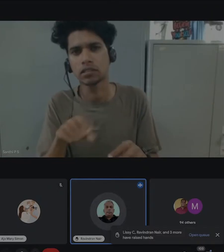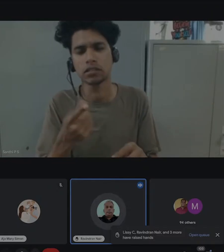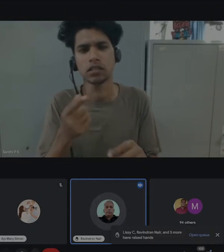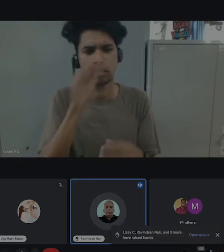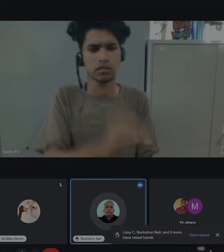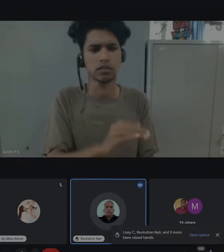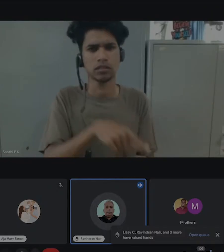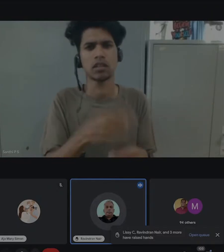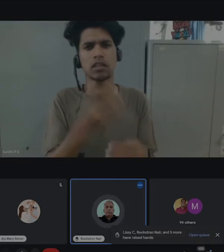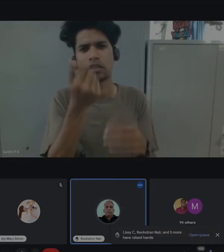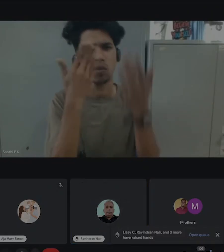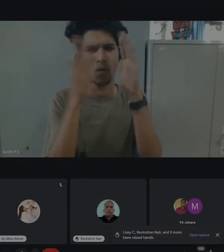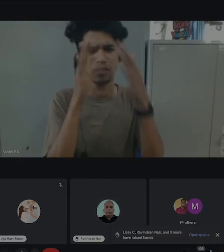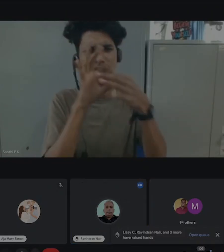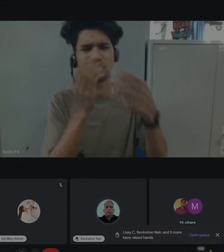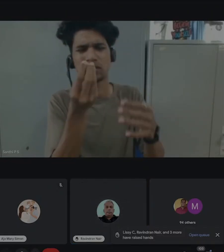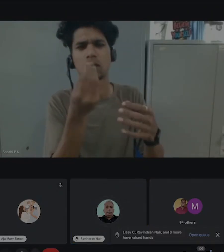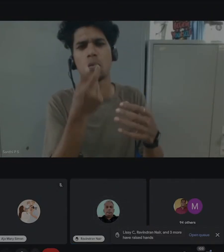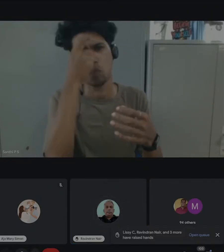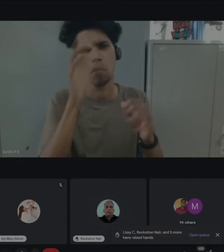അവന് സംസാരത്തിന് ബുദ്ധിമുട്ടുണ്ടായിരുന്നു.